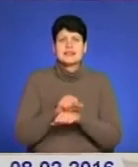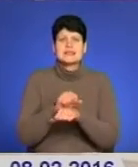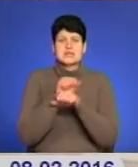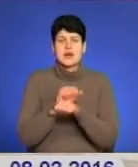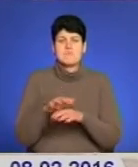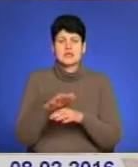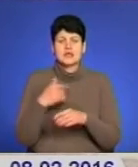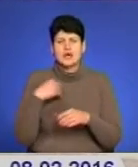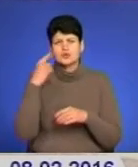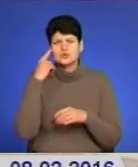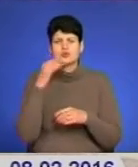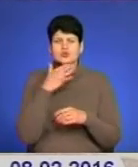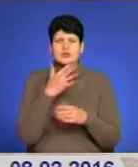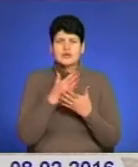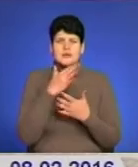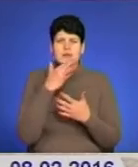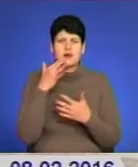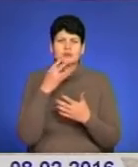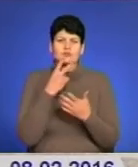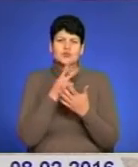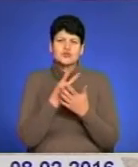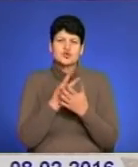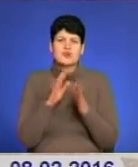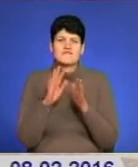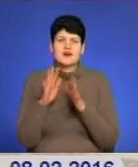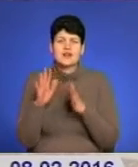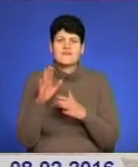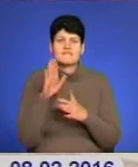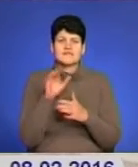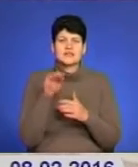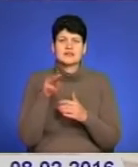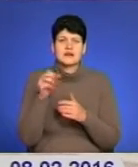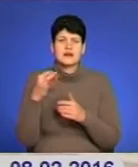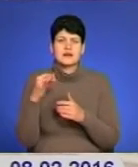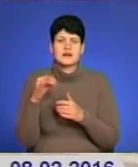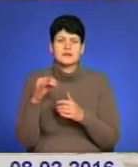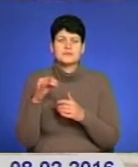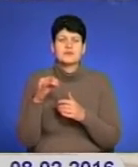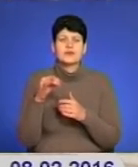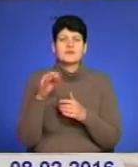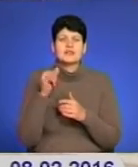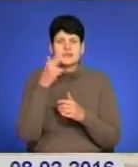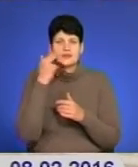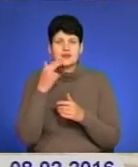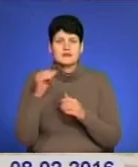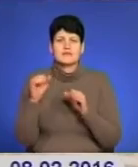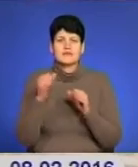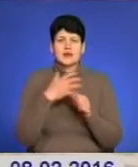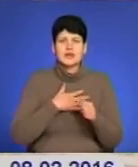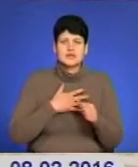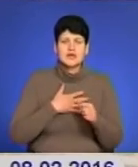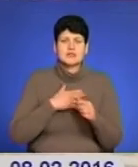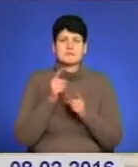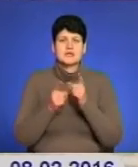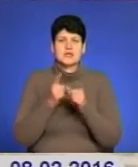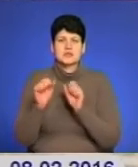багато показових варіантів було і в Італії, і в Канаді, коли дуже часто мінялися уряди і фактично викристалізовувалися